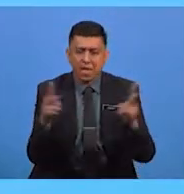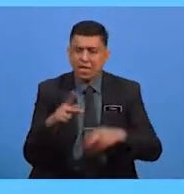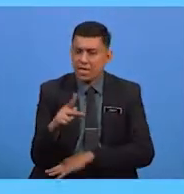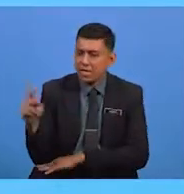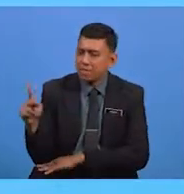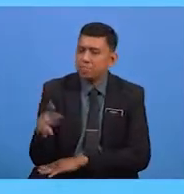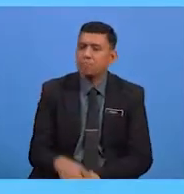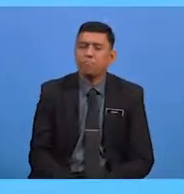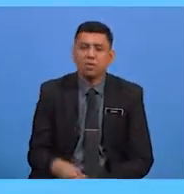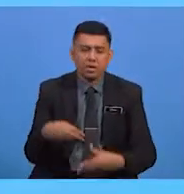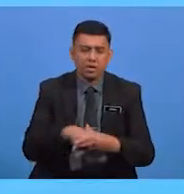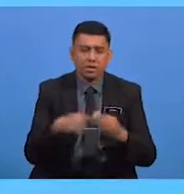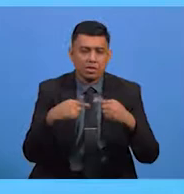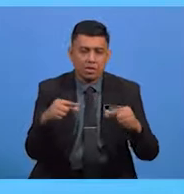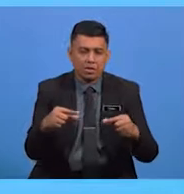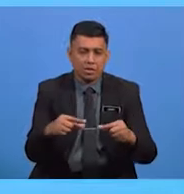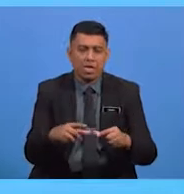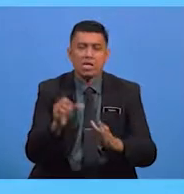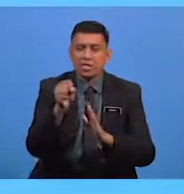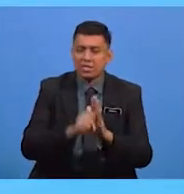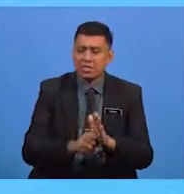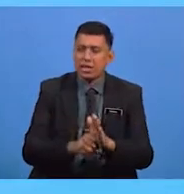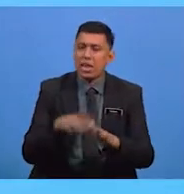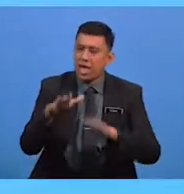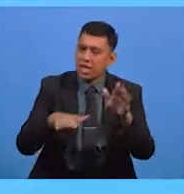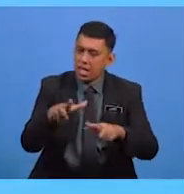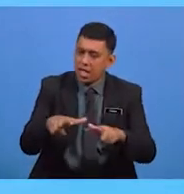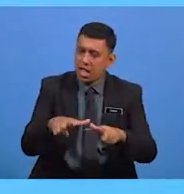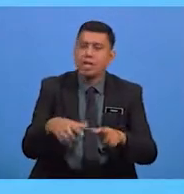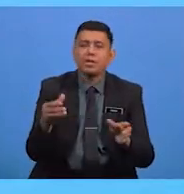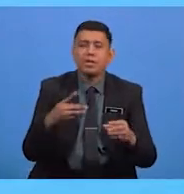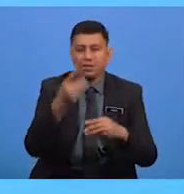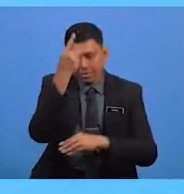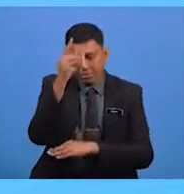ini dalam gerakan selangkah demi selangkah?